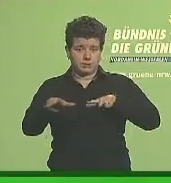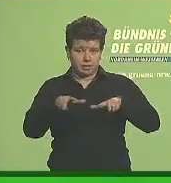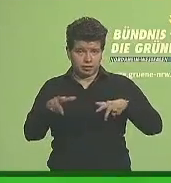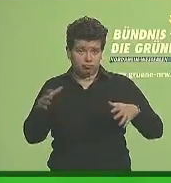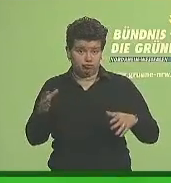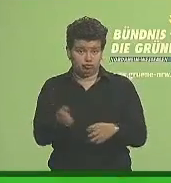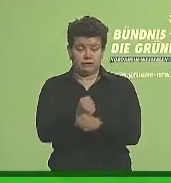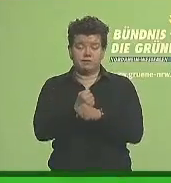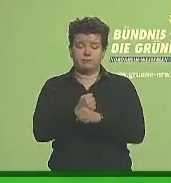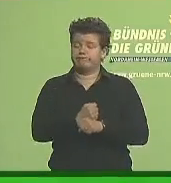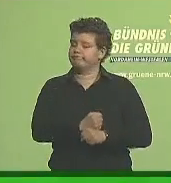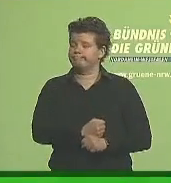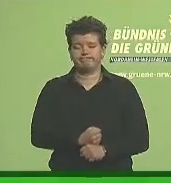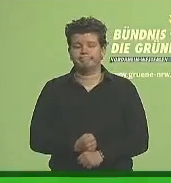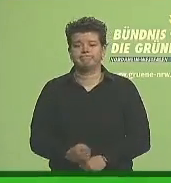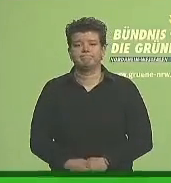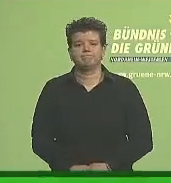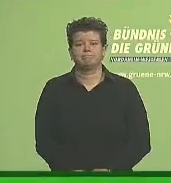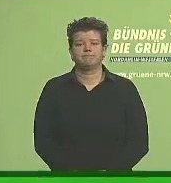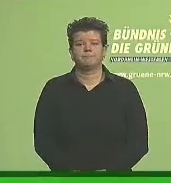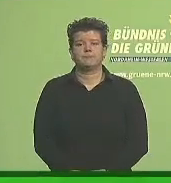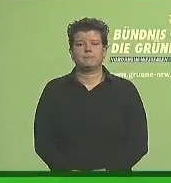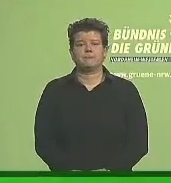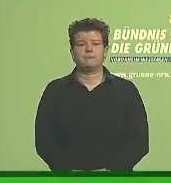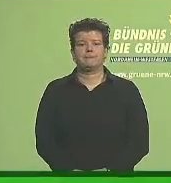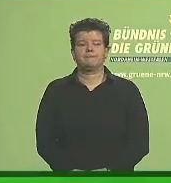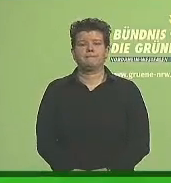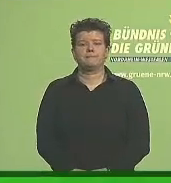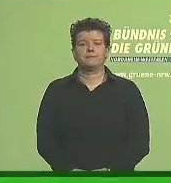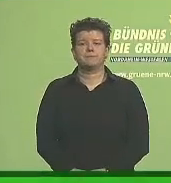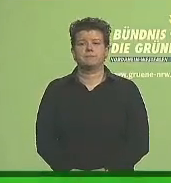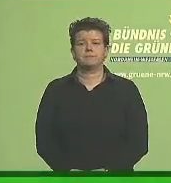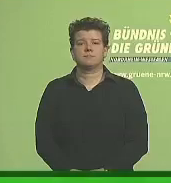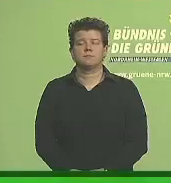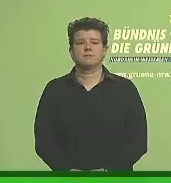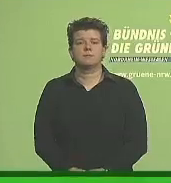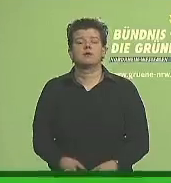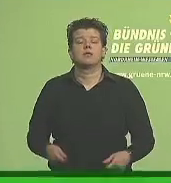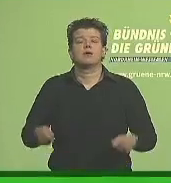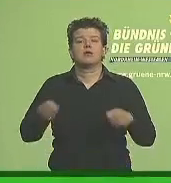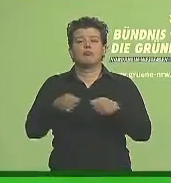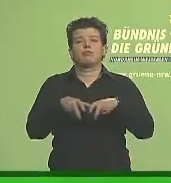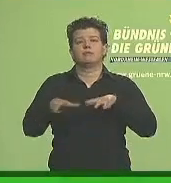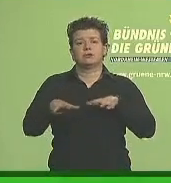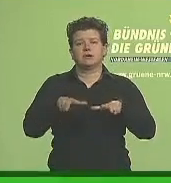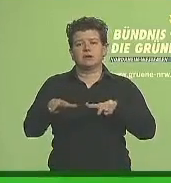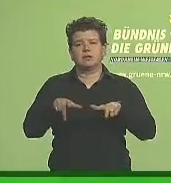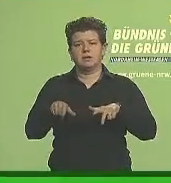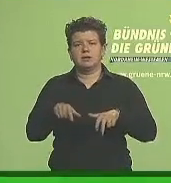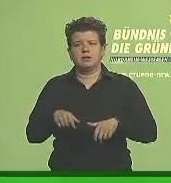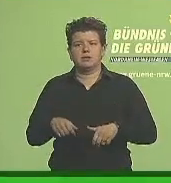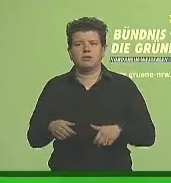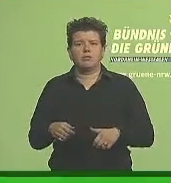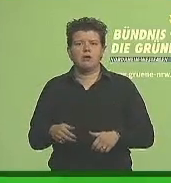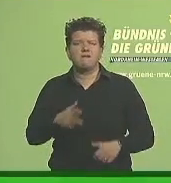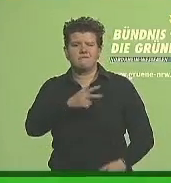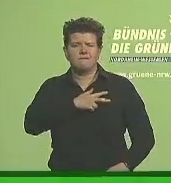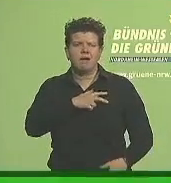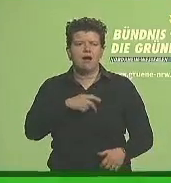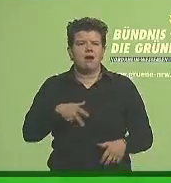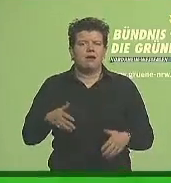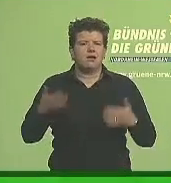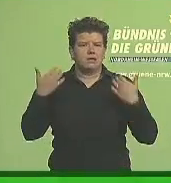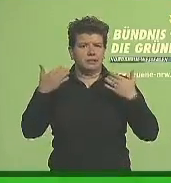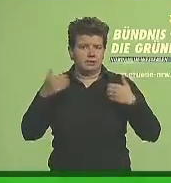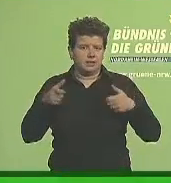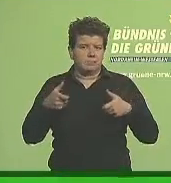die Bundesregierung fährt die Energiewende, fährt den Klimaschutz mit Karacho vor die Wand. Wo ist es denn das